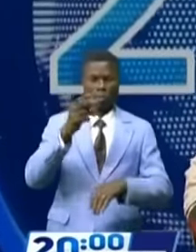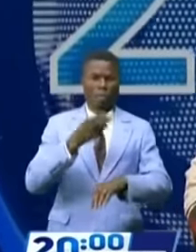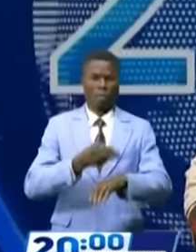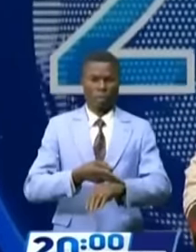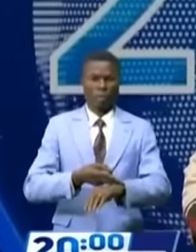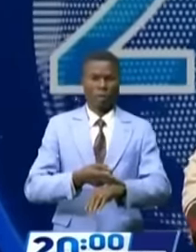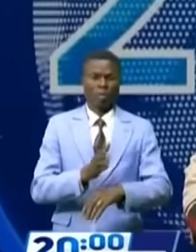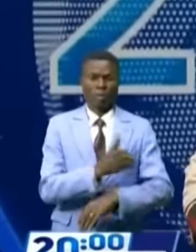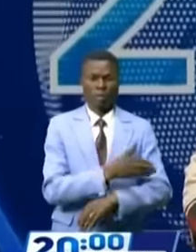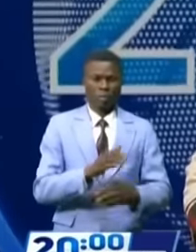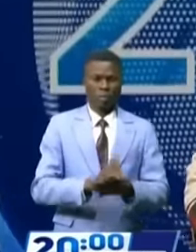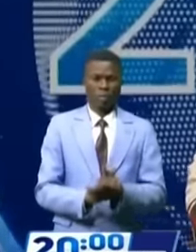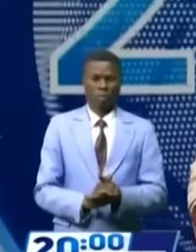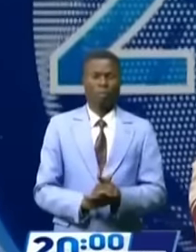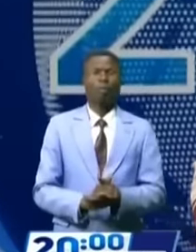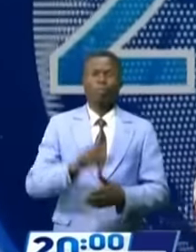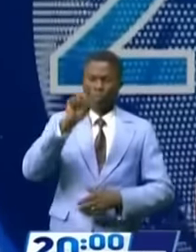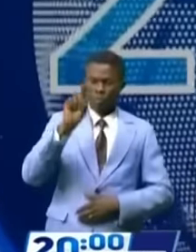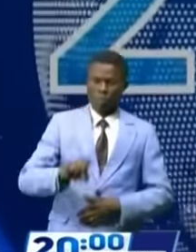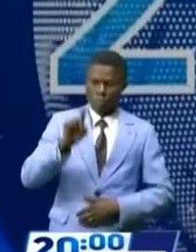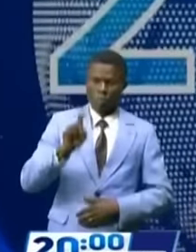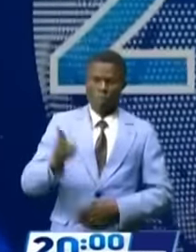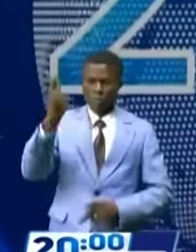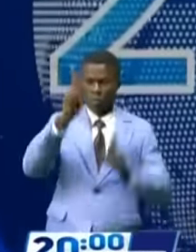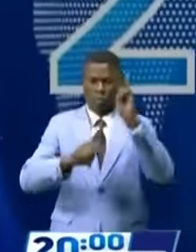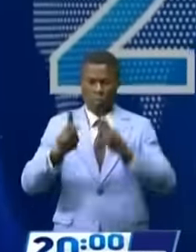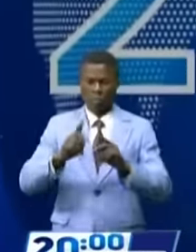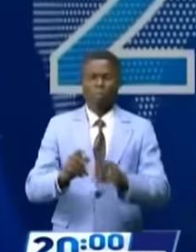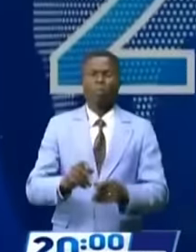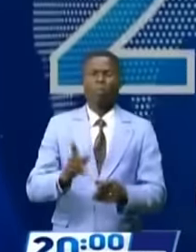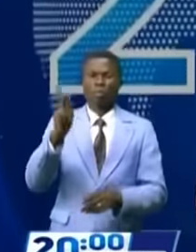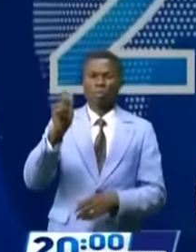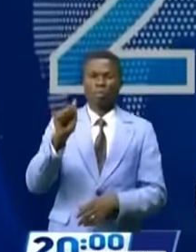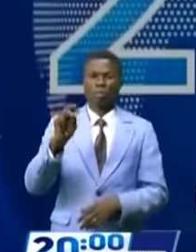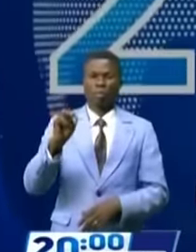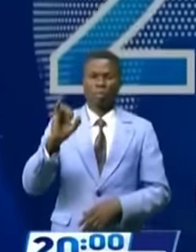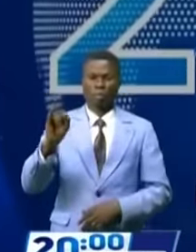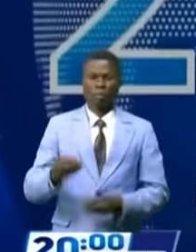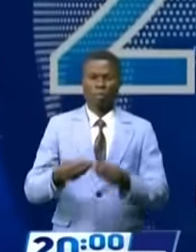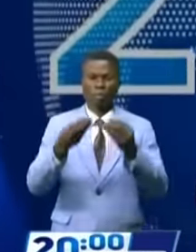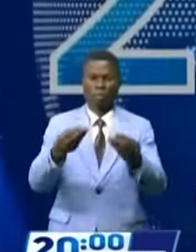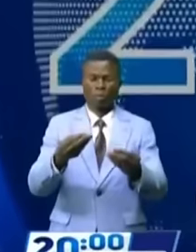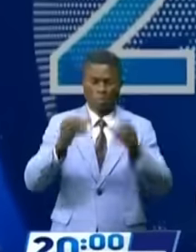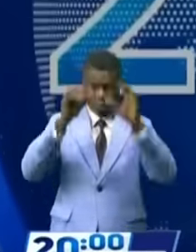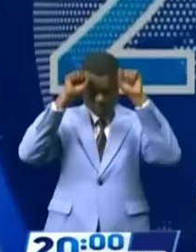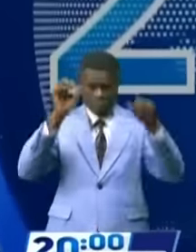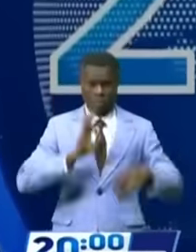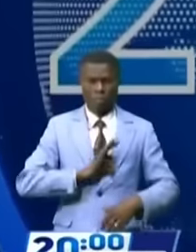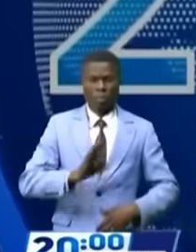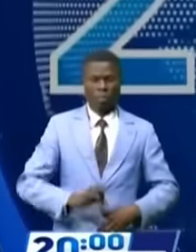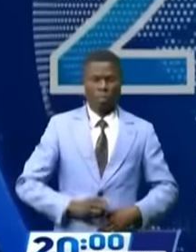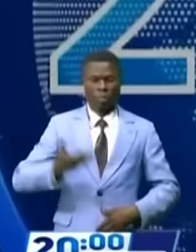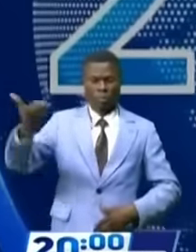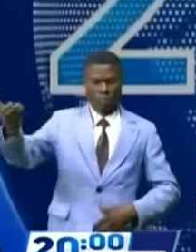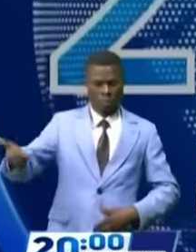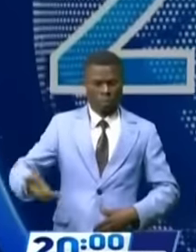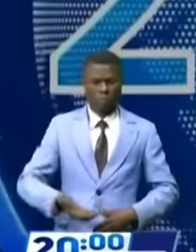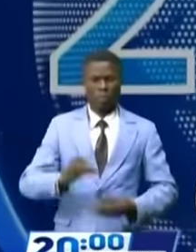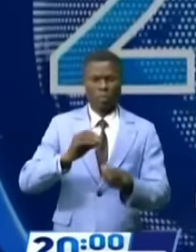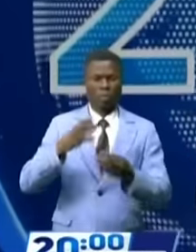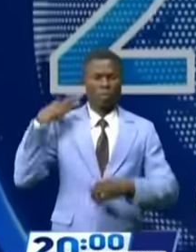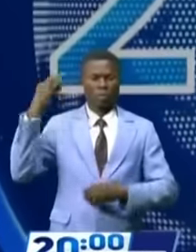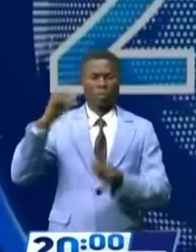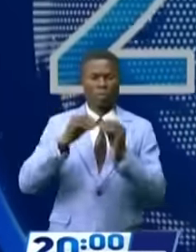journal. Qu'il pleuve, qu'il vente, la population de Kamina a tenu à offrir à Félix Antoine Tshisekedi, candidat numéro